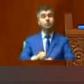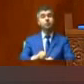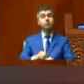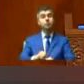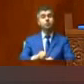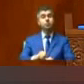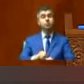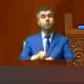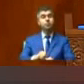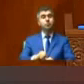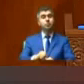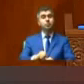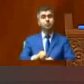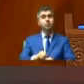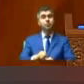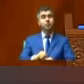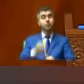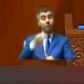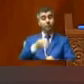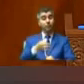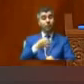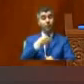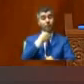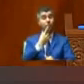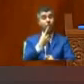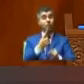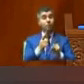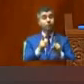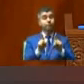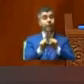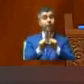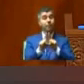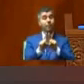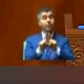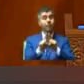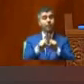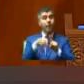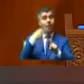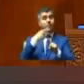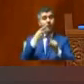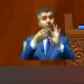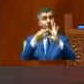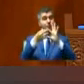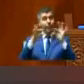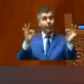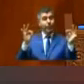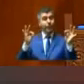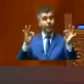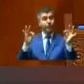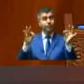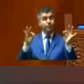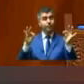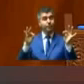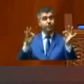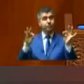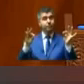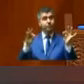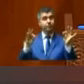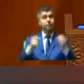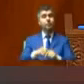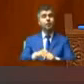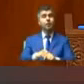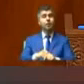بداية يجب أن نتوقف على المصطلحات. هناك من ذكر جزاه الله